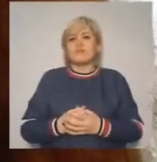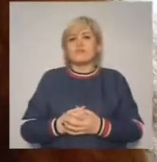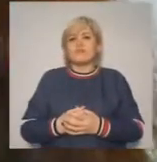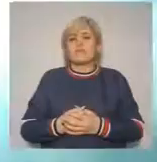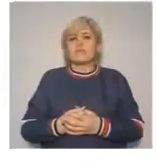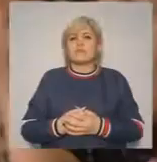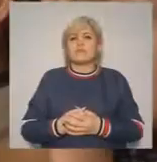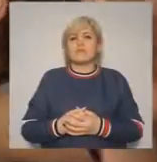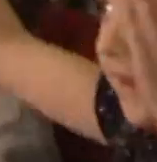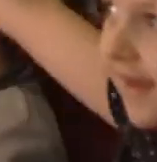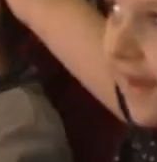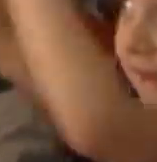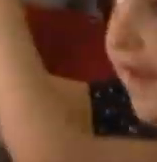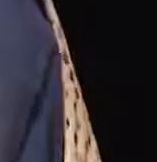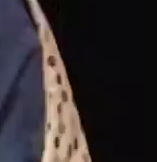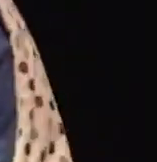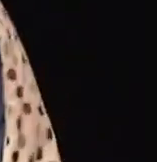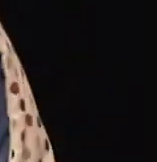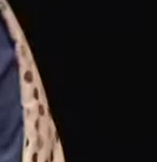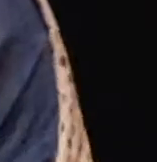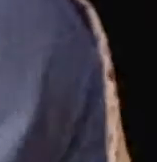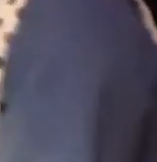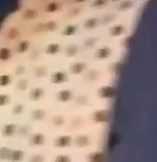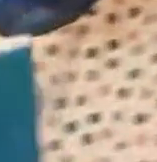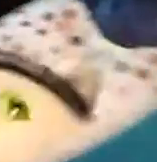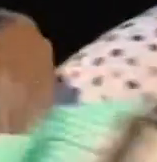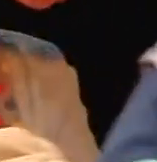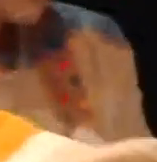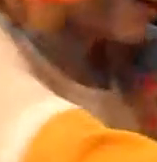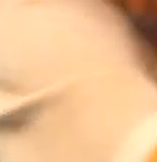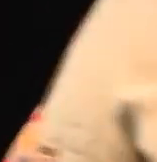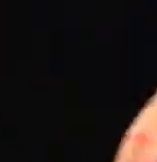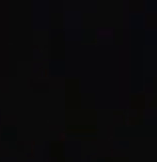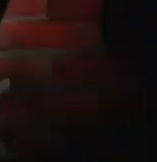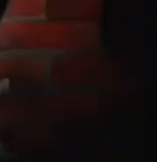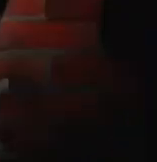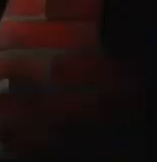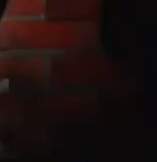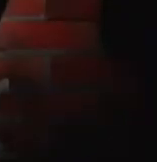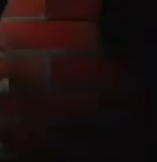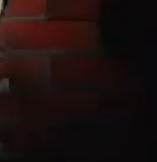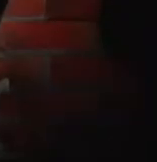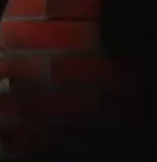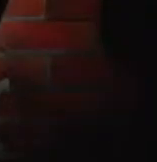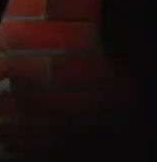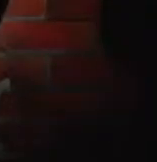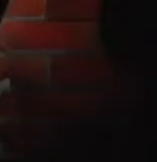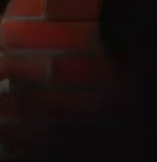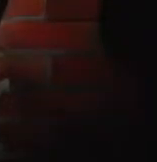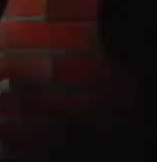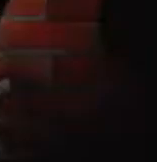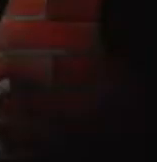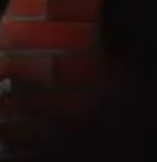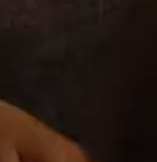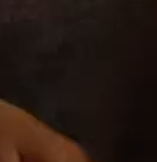воспитывает что-то. Барабашка, барабашка, поиграй и рассмеши, барабашка,